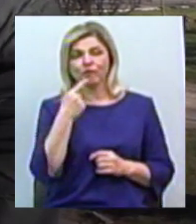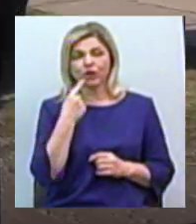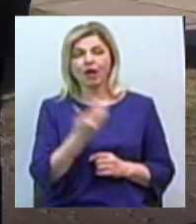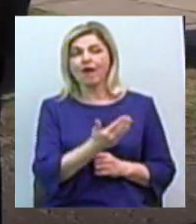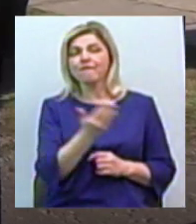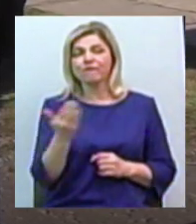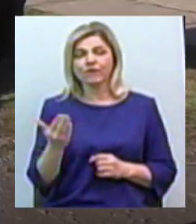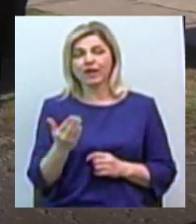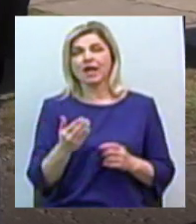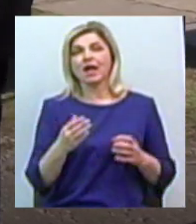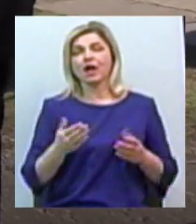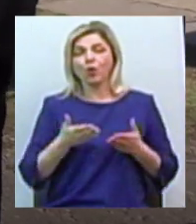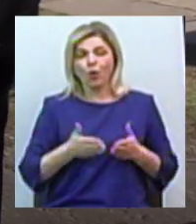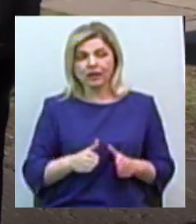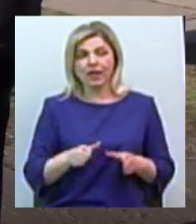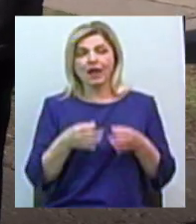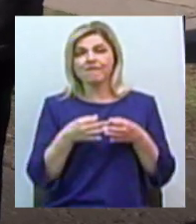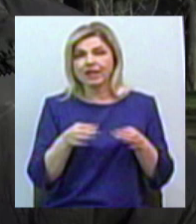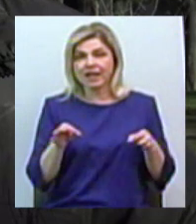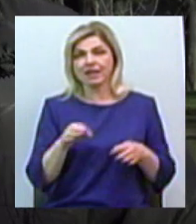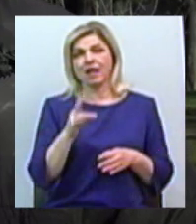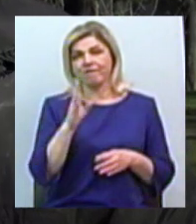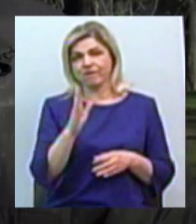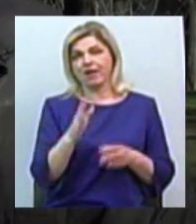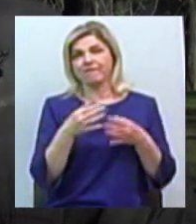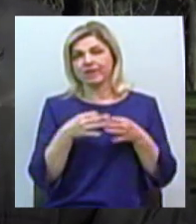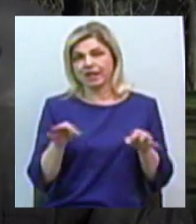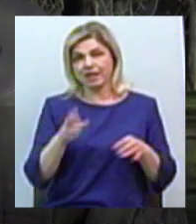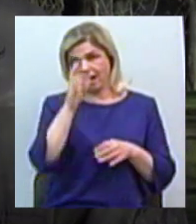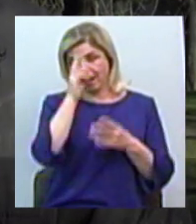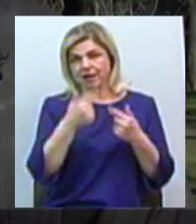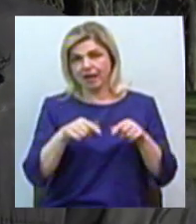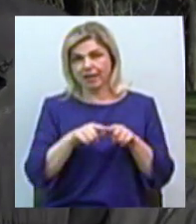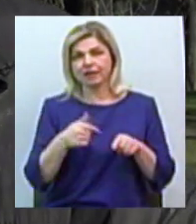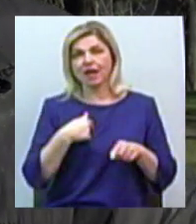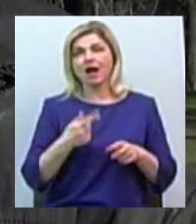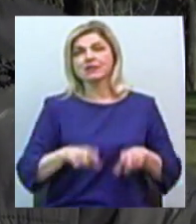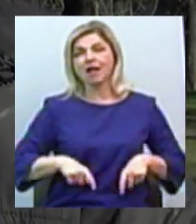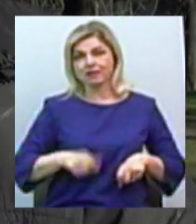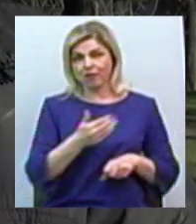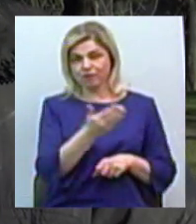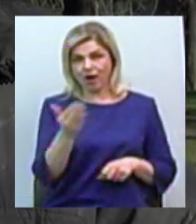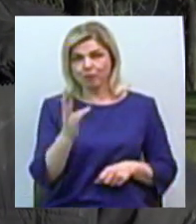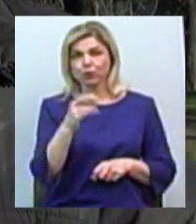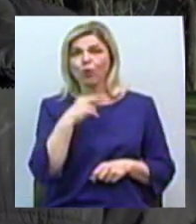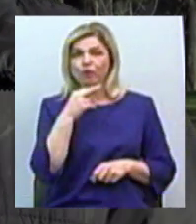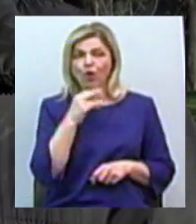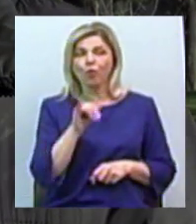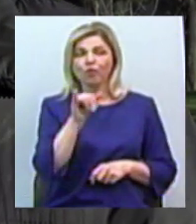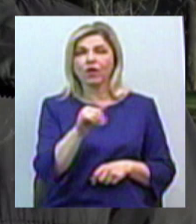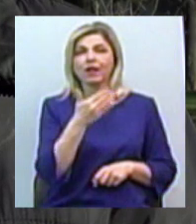ви народилися вільними у вільній країні. Я вам заздрю в цьому, але майте на увазі, у вас немає